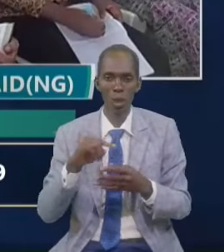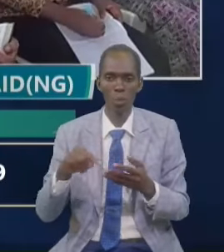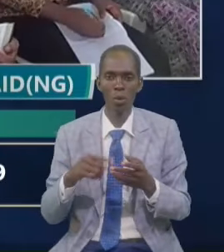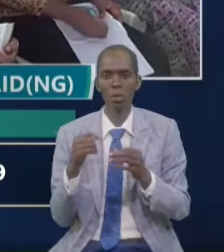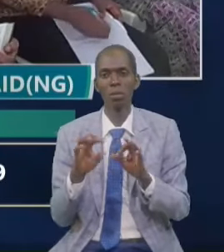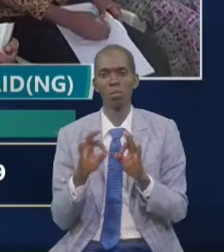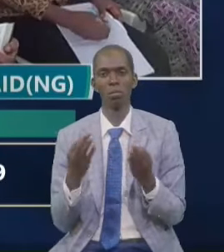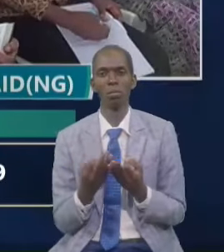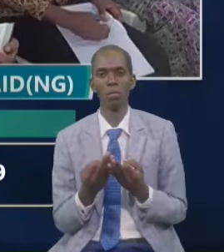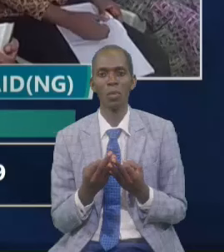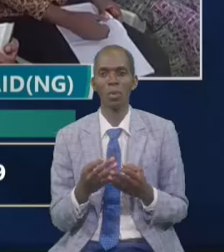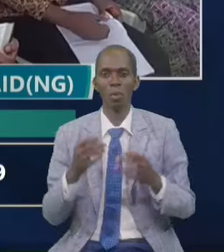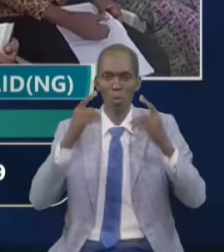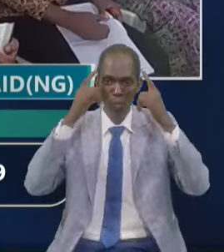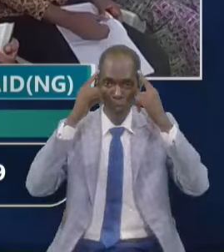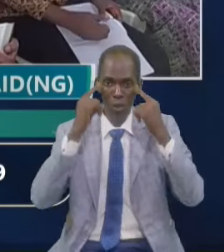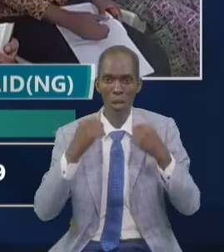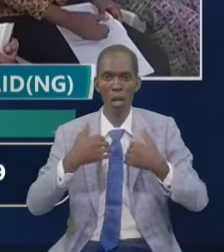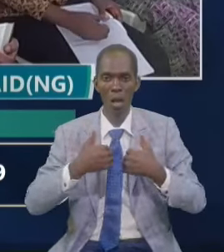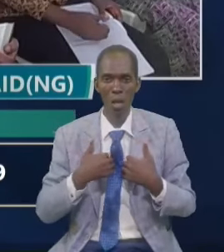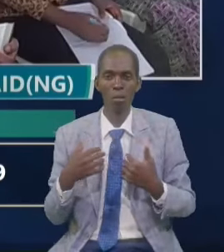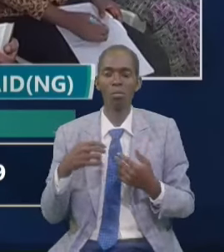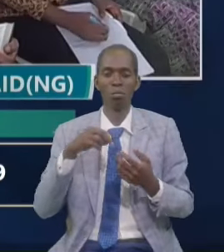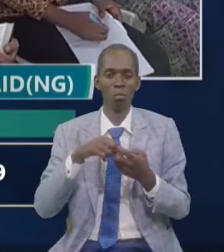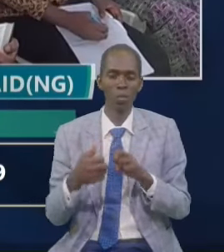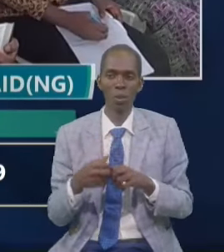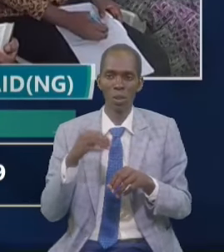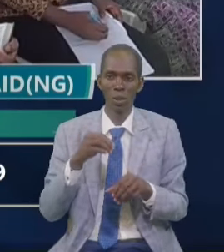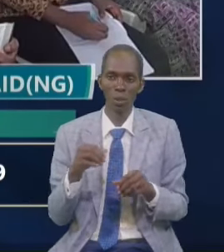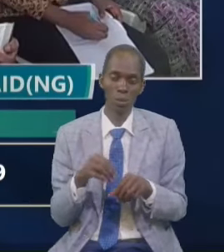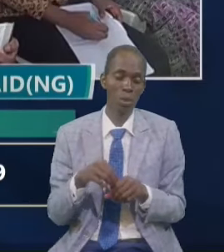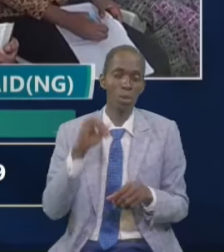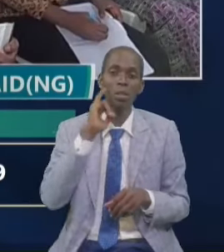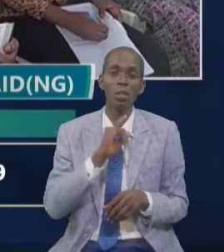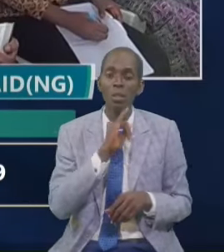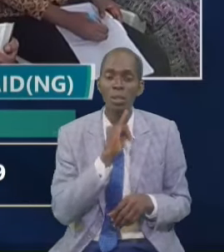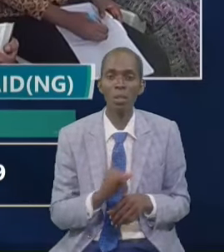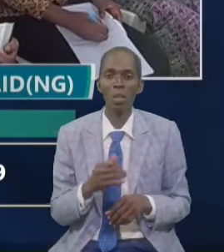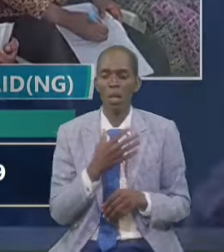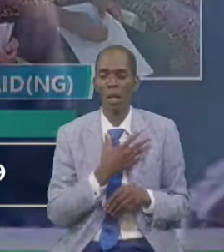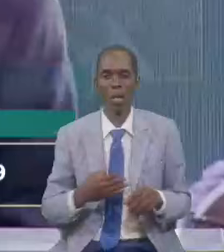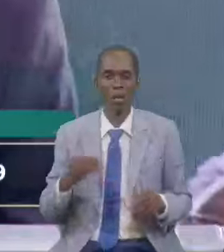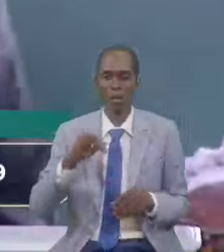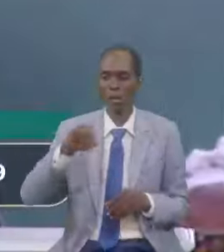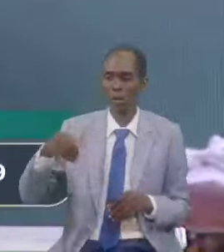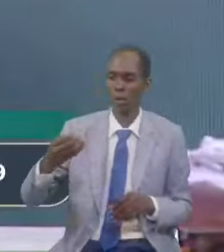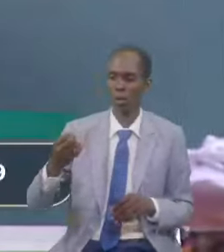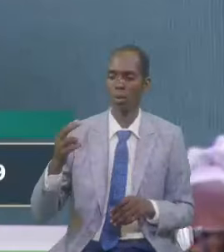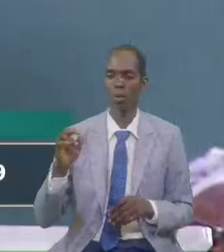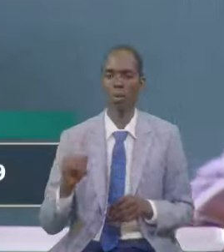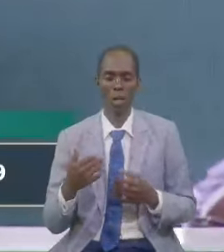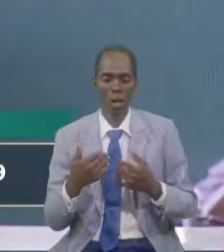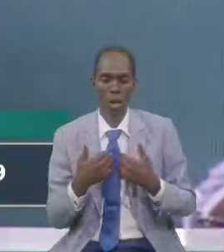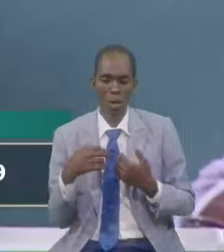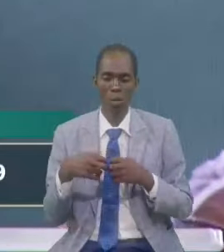Israel. మోషేకు ఇజ్రాయేలులో ముళ్ళున్నాయి. Joshua had all those Canaanite thorns. యెహోషువకు కనానీయులనే ముళ్ళున్నాయి. And